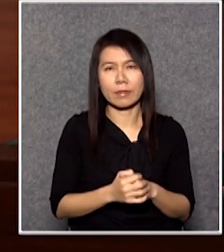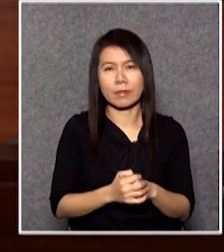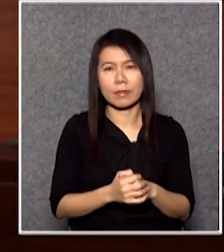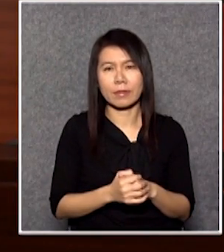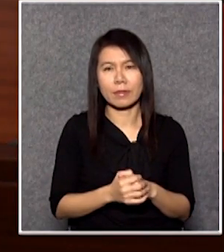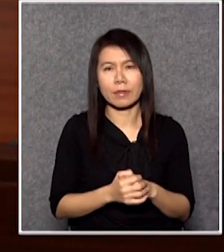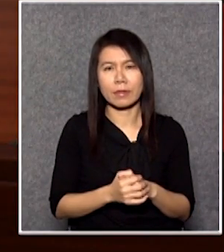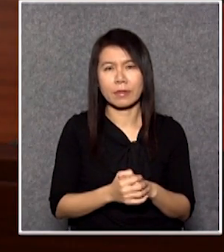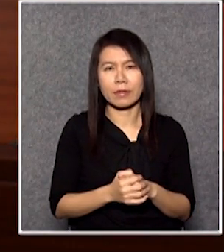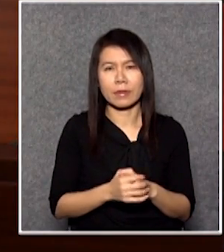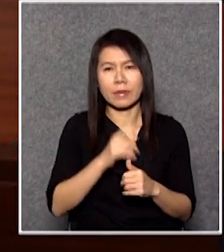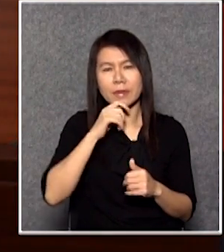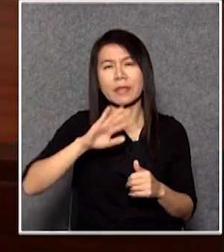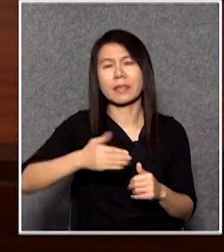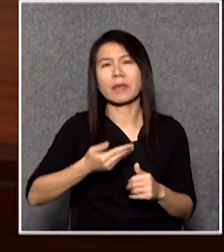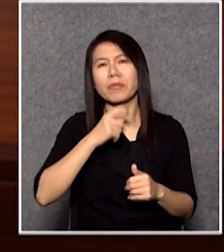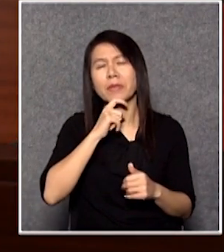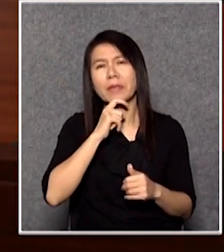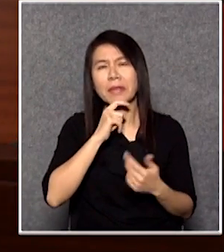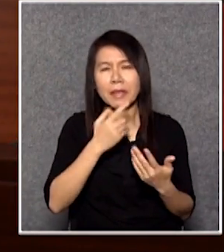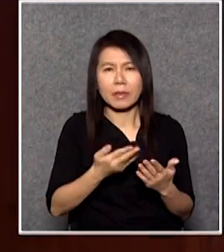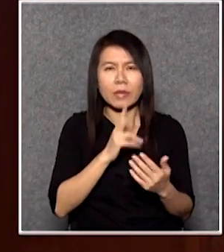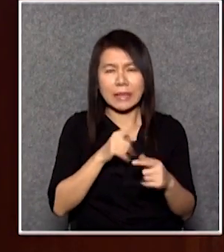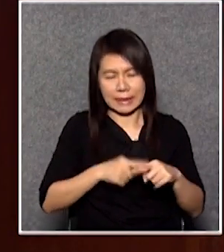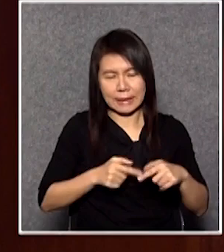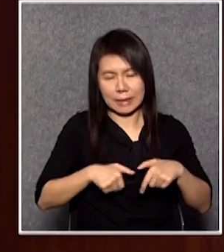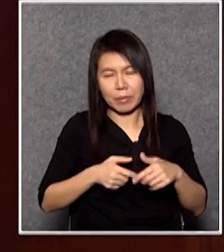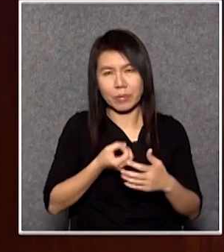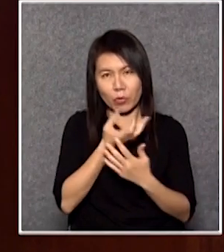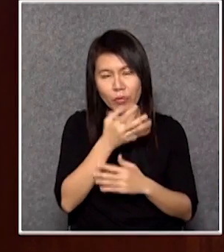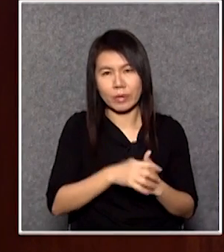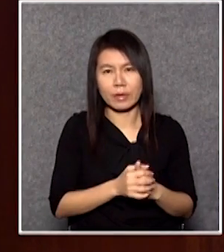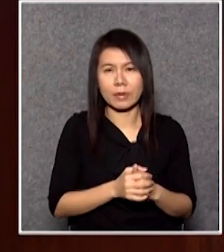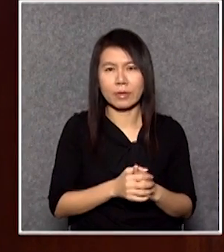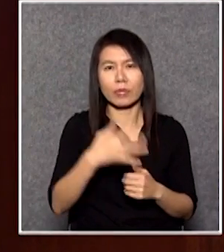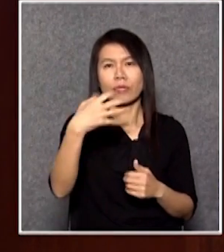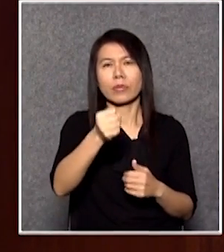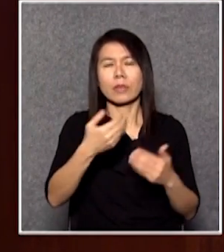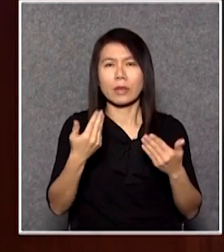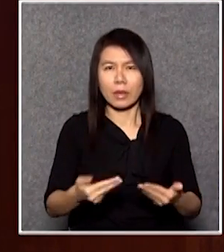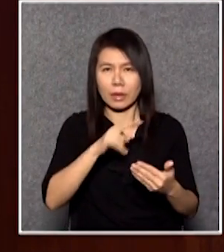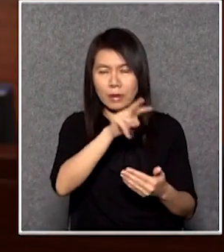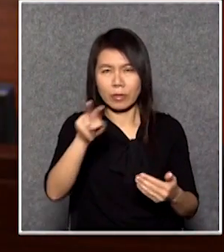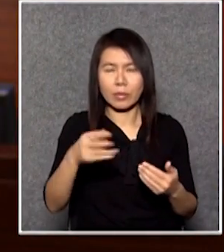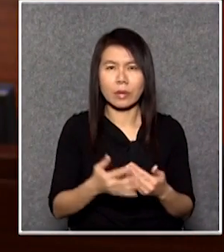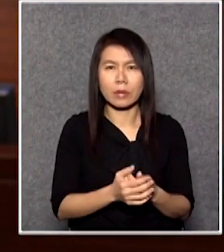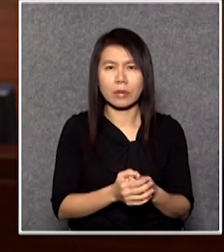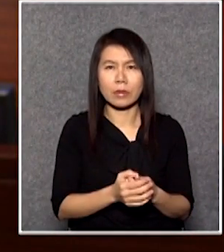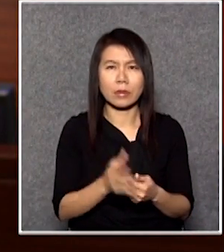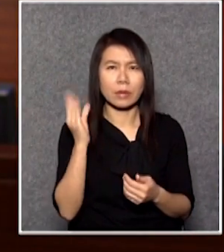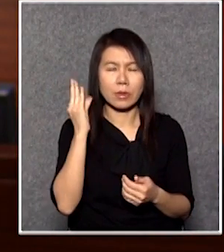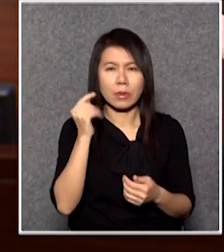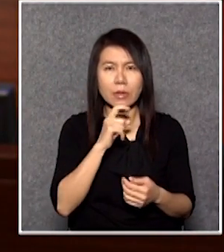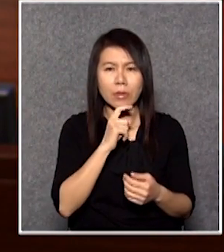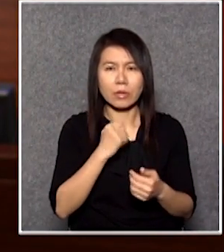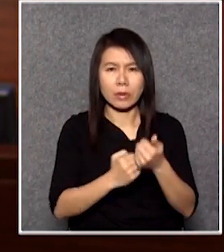唔係兜，有時真心話，有時就講出嚟嘅。主席，綜觀今日，除非因陣我再聽到建制